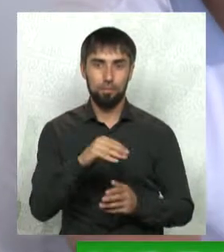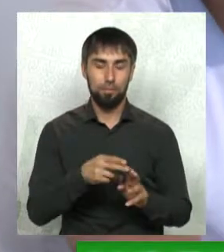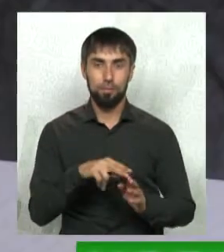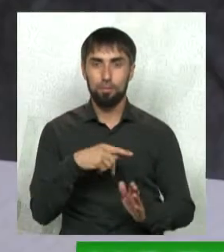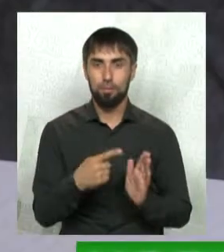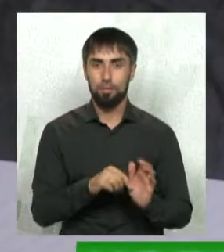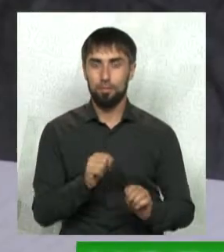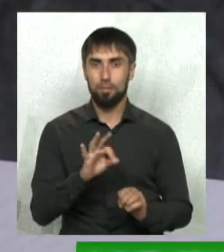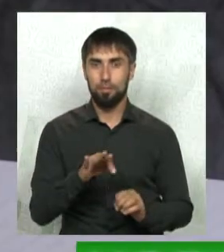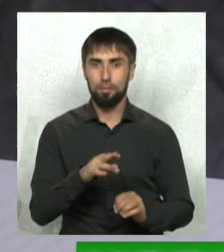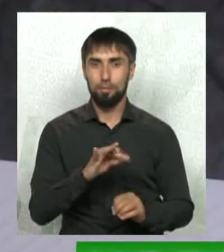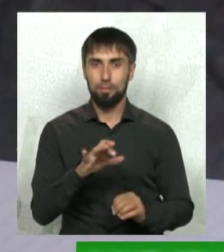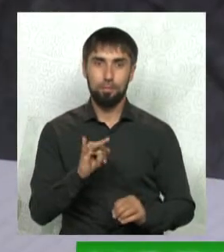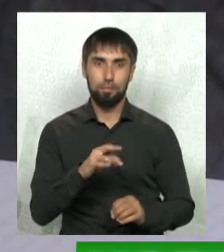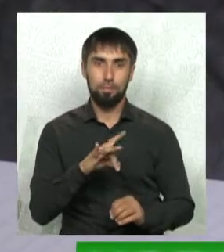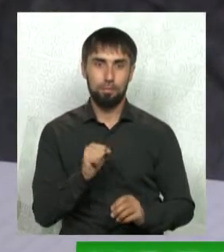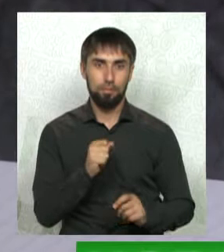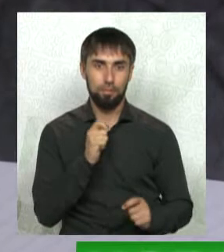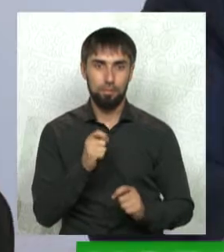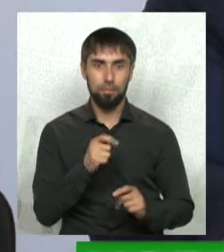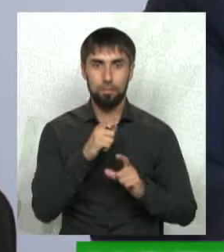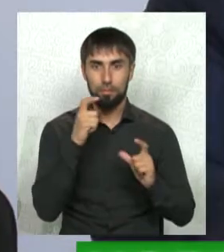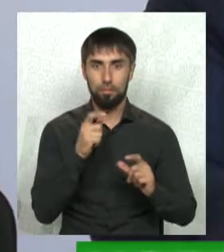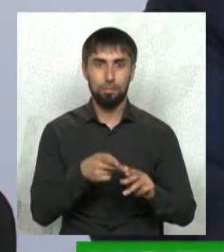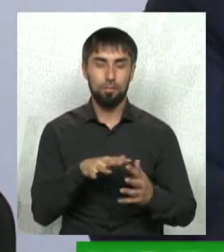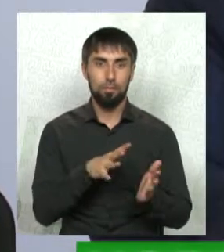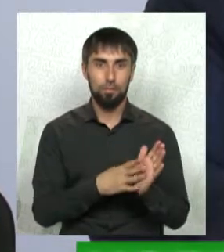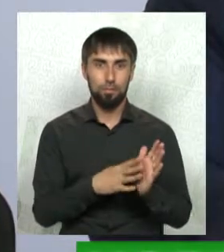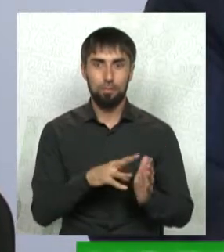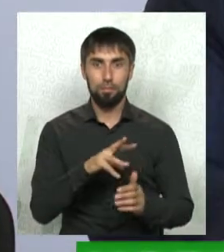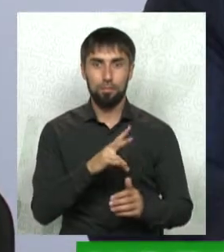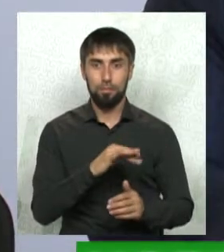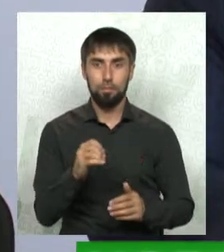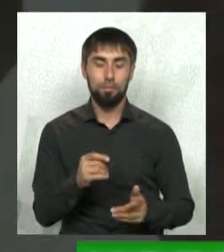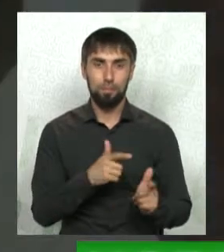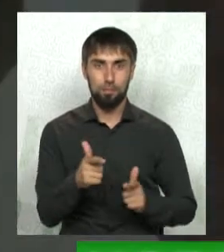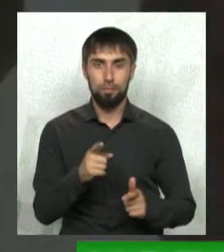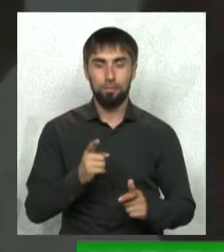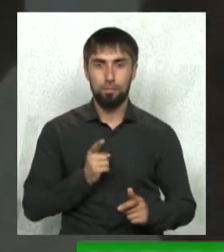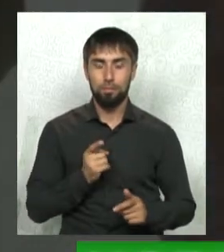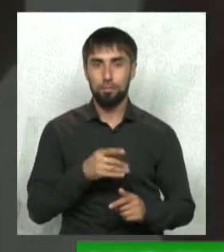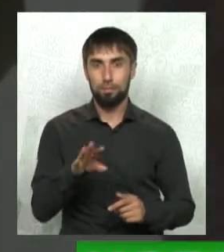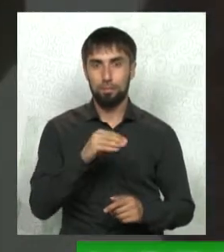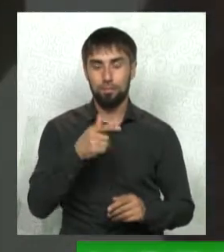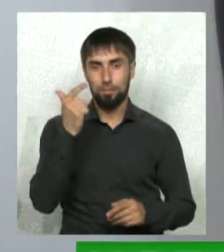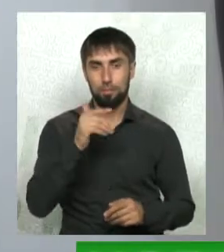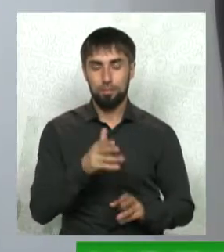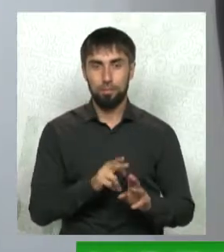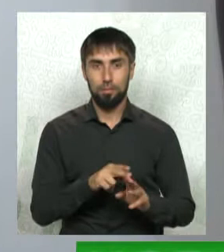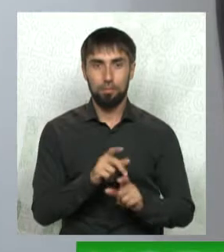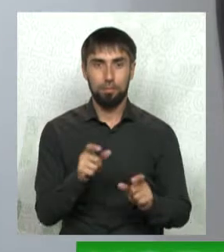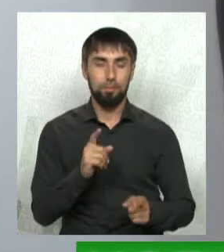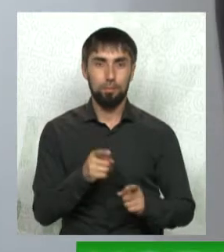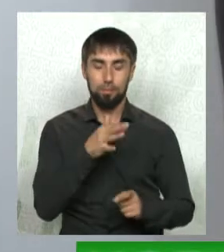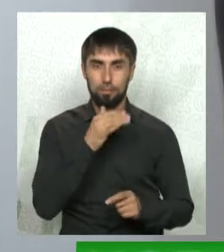от коронавируса и меры предосторожности. Маски для 9 населенных пунктов готовы. Остается надеяться на сознательность самих жителей. В